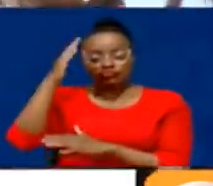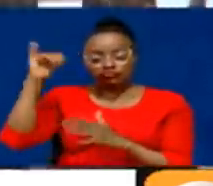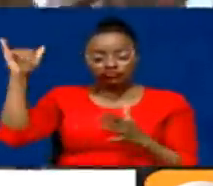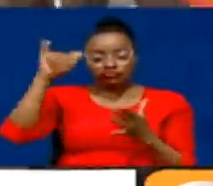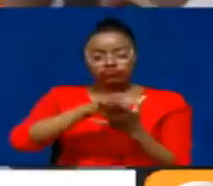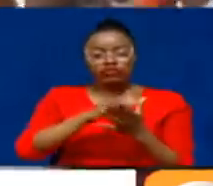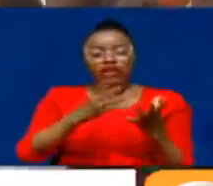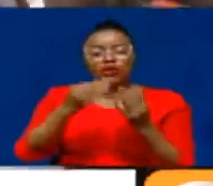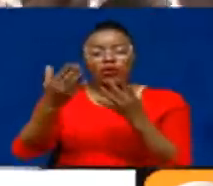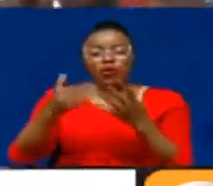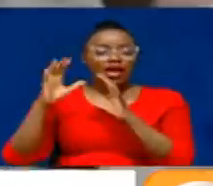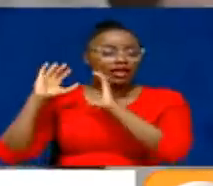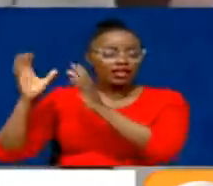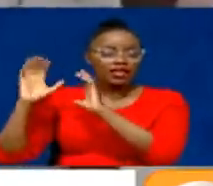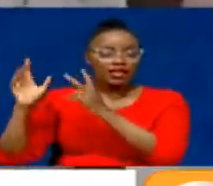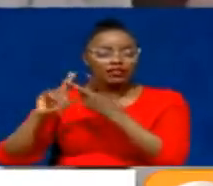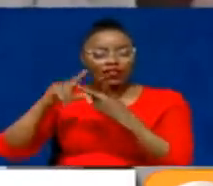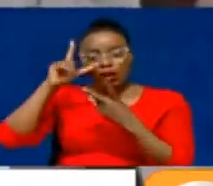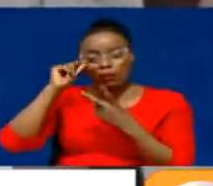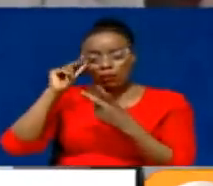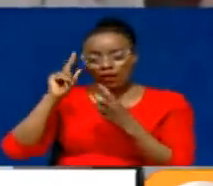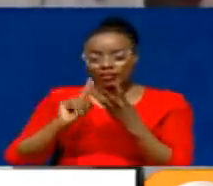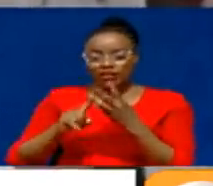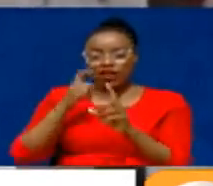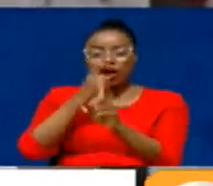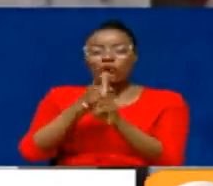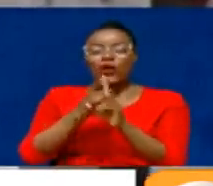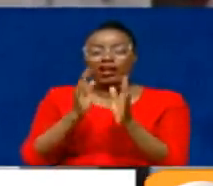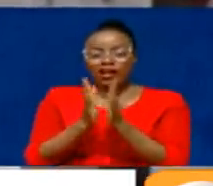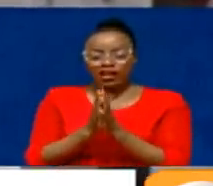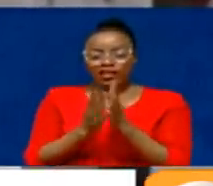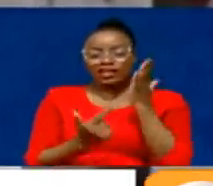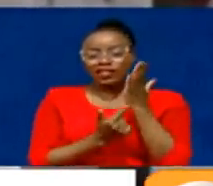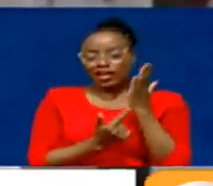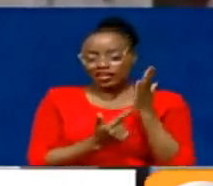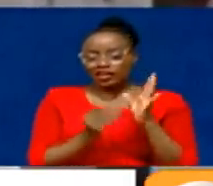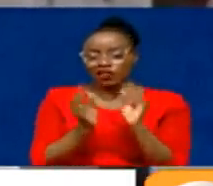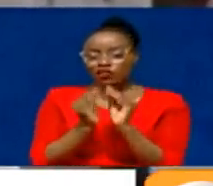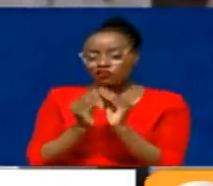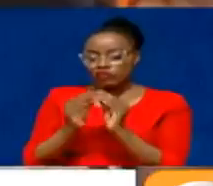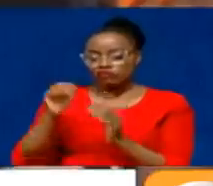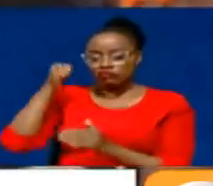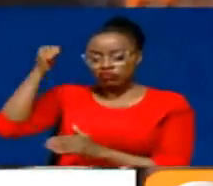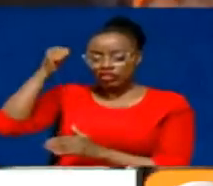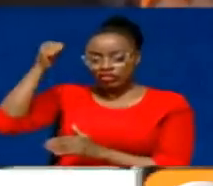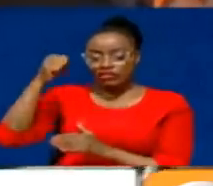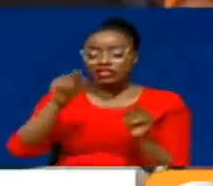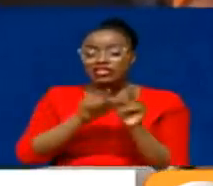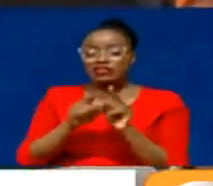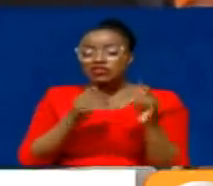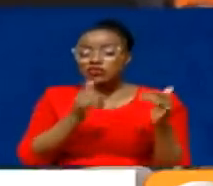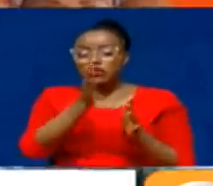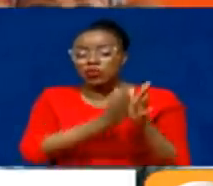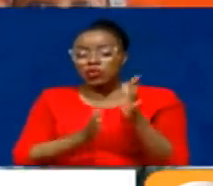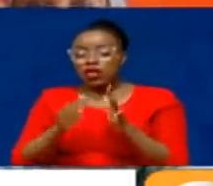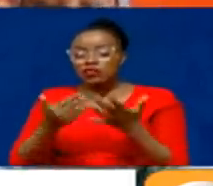na kuelekea katika kaunti za Kilifi, Mombasa, Kwale na Taita Taveta kwa mikutano ya kisiasa. Pilka pilka za